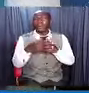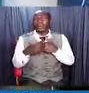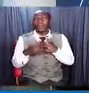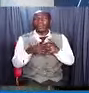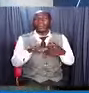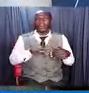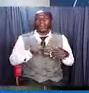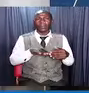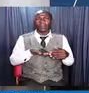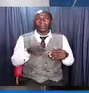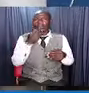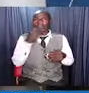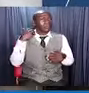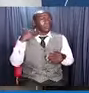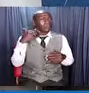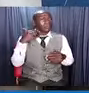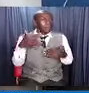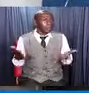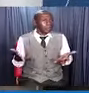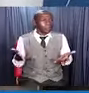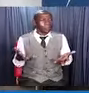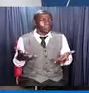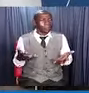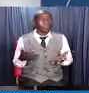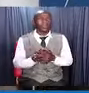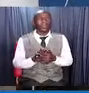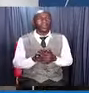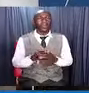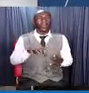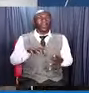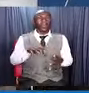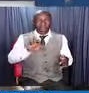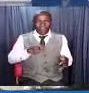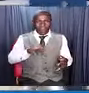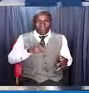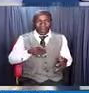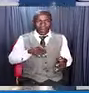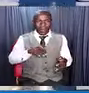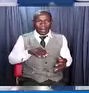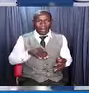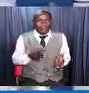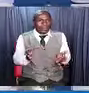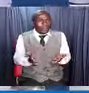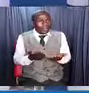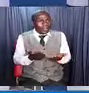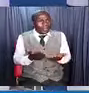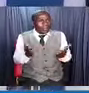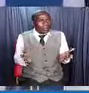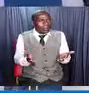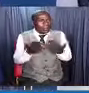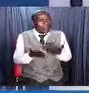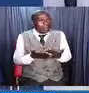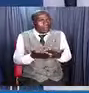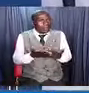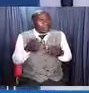man. Hallelujah. Hallelujah. Mke ndiye wa kubembelezwa. It's the woman to be